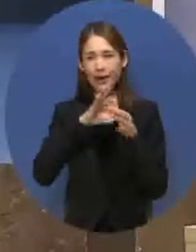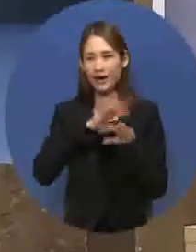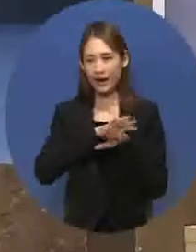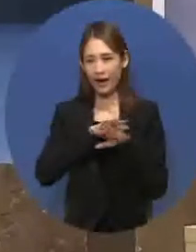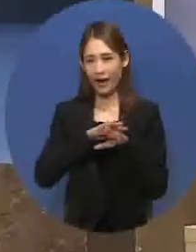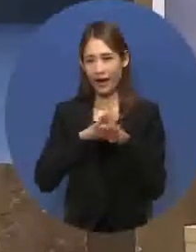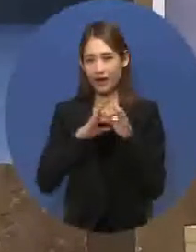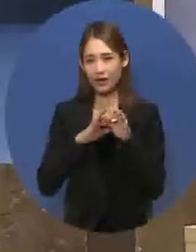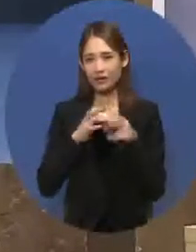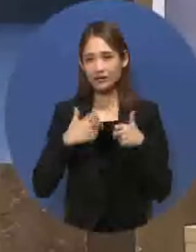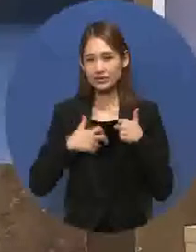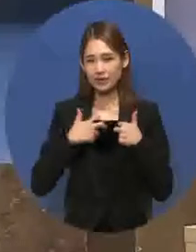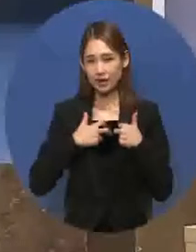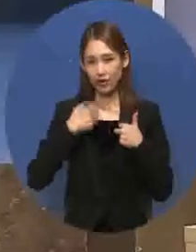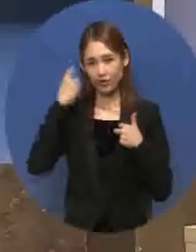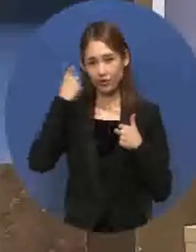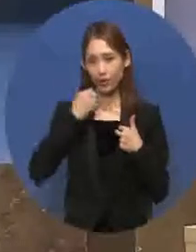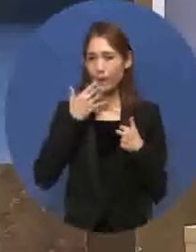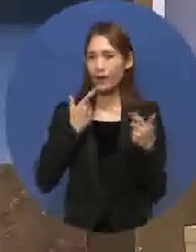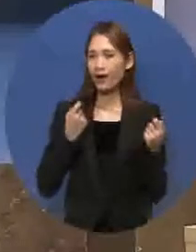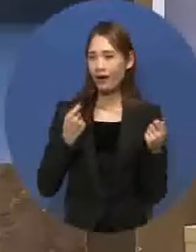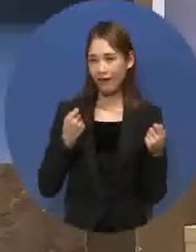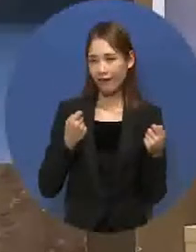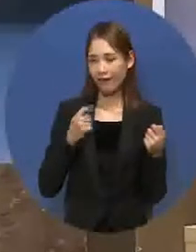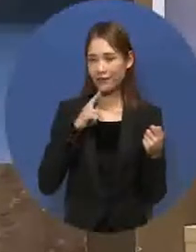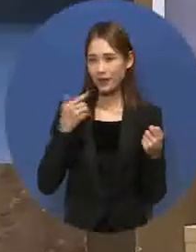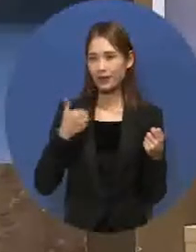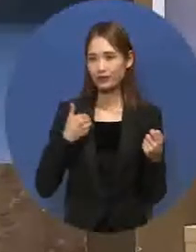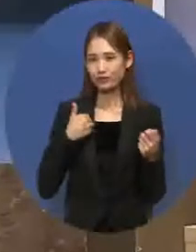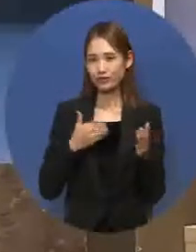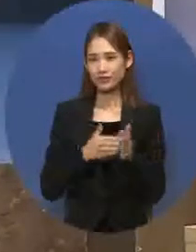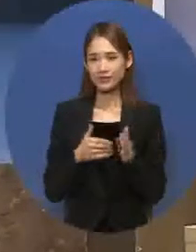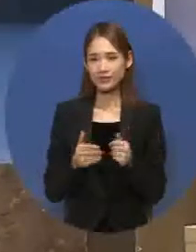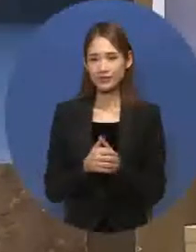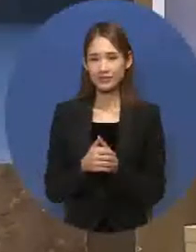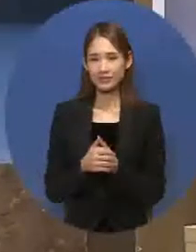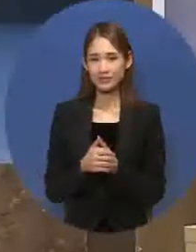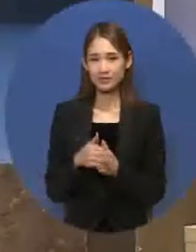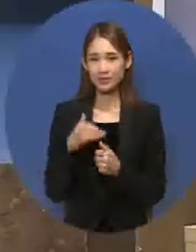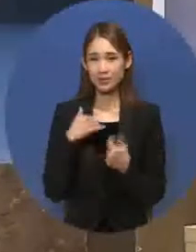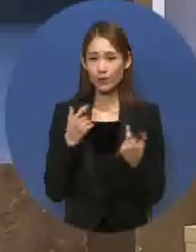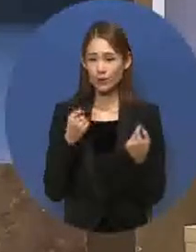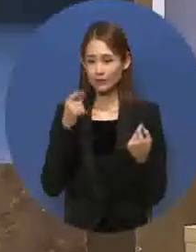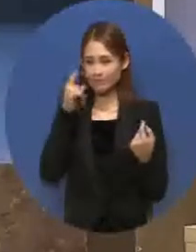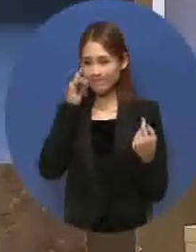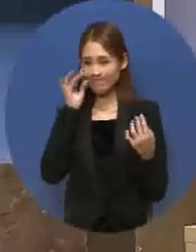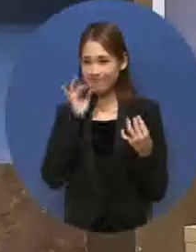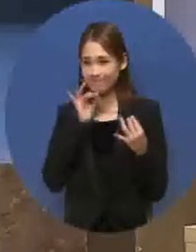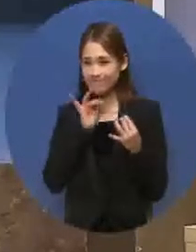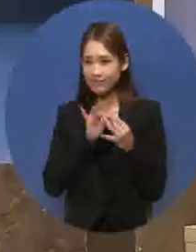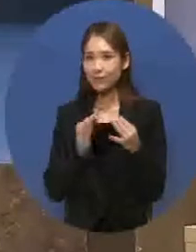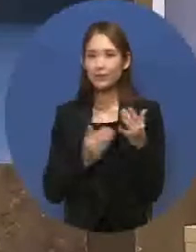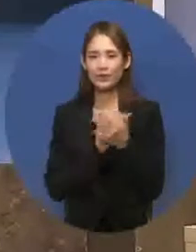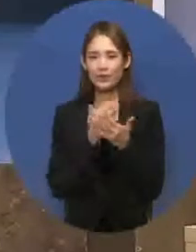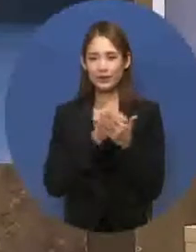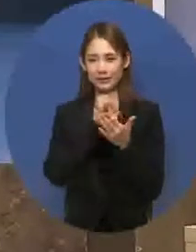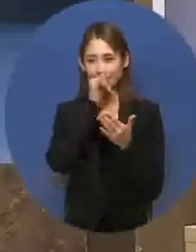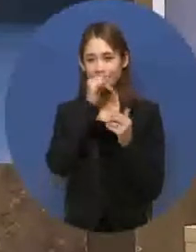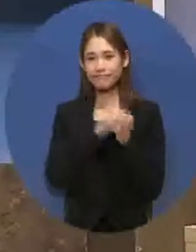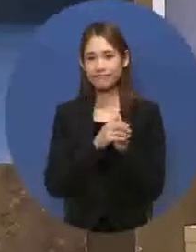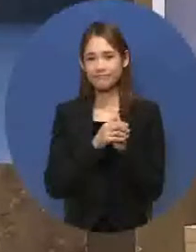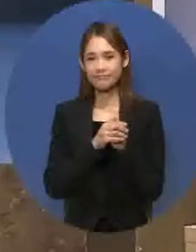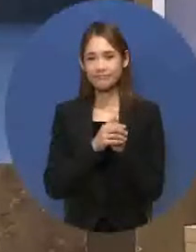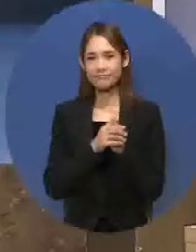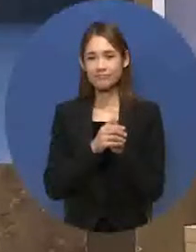즐거움을 느낄 수 있어야 한다. 이런 말씀을 해주셨는데요. 저 또한 굉장히 공감하는 바입니다. 감사합니다.